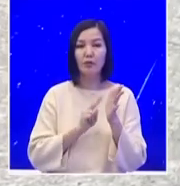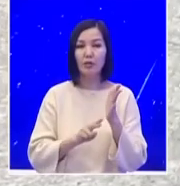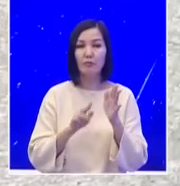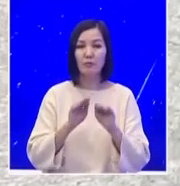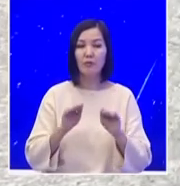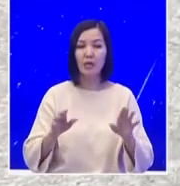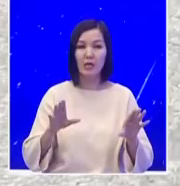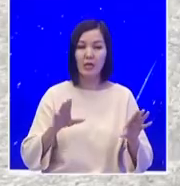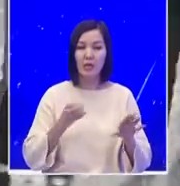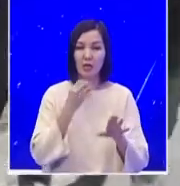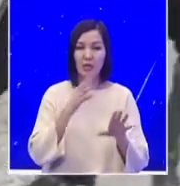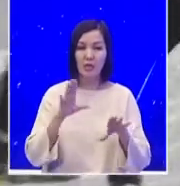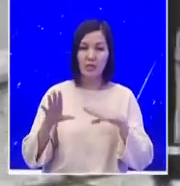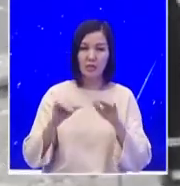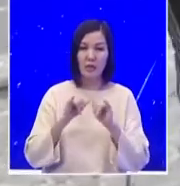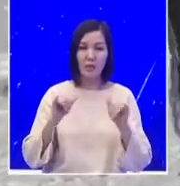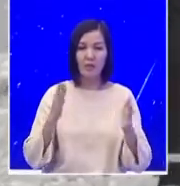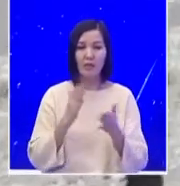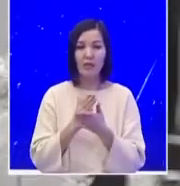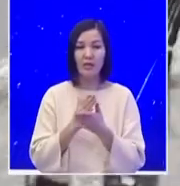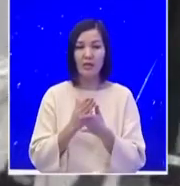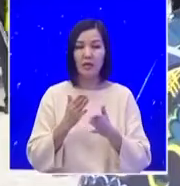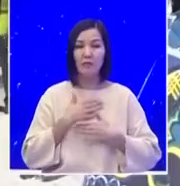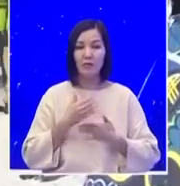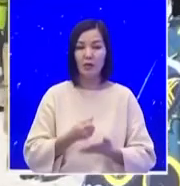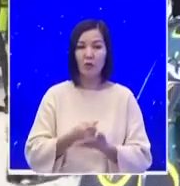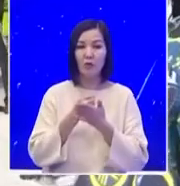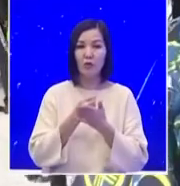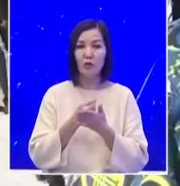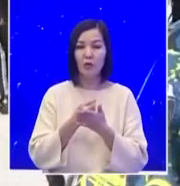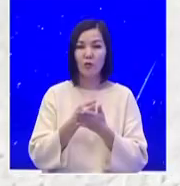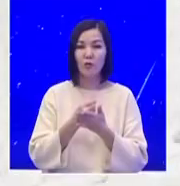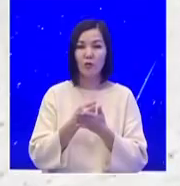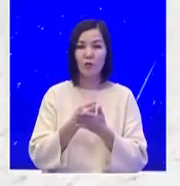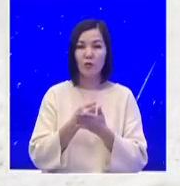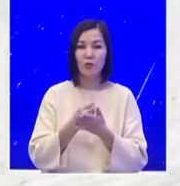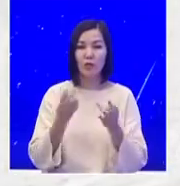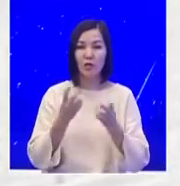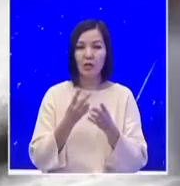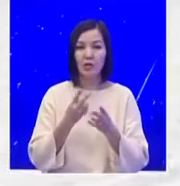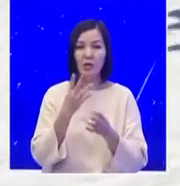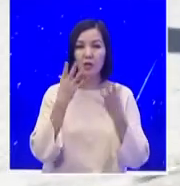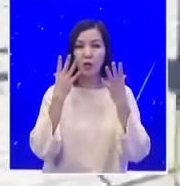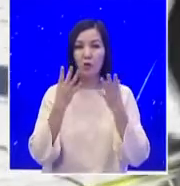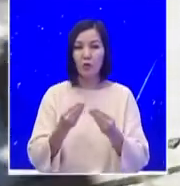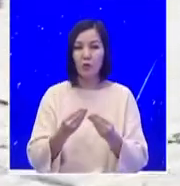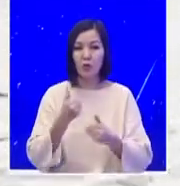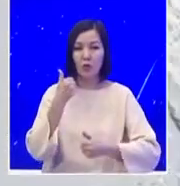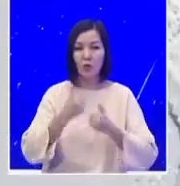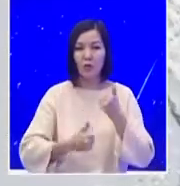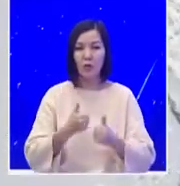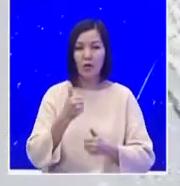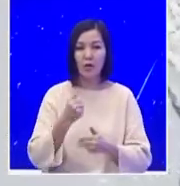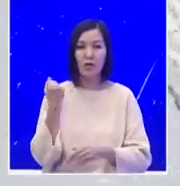Спорт жақсы дамып келатыр. Республикадан бізге қолдау тауып, база асып берсе қысқа. Екі күнге созылған тартысы дода соңында